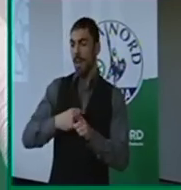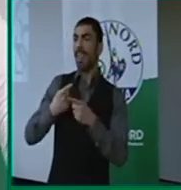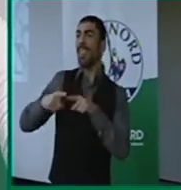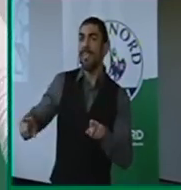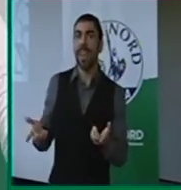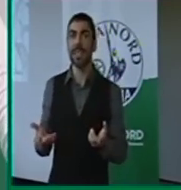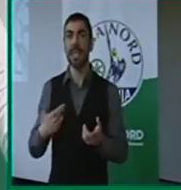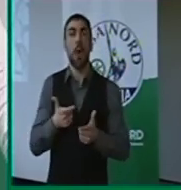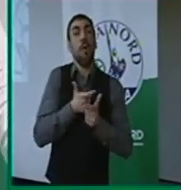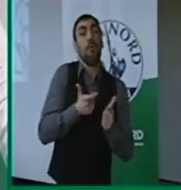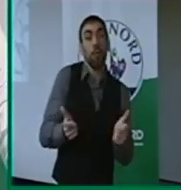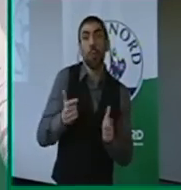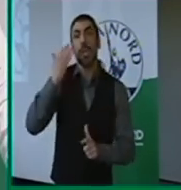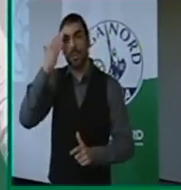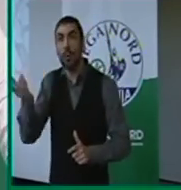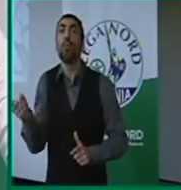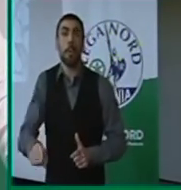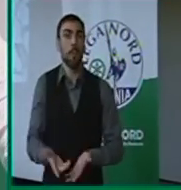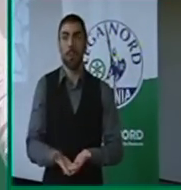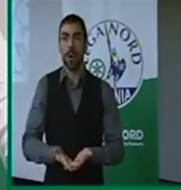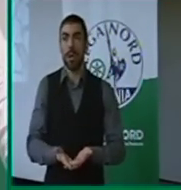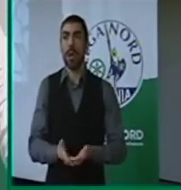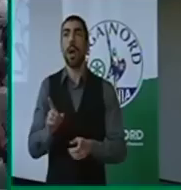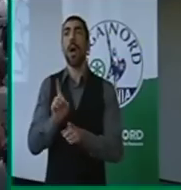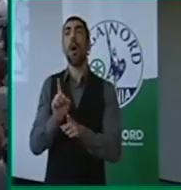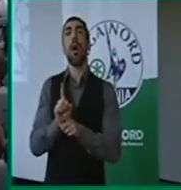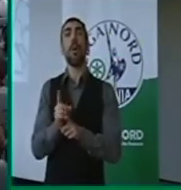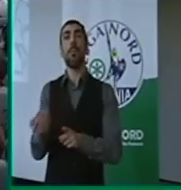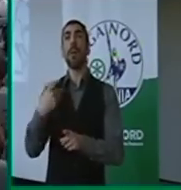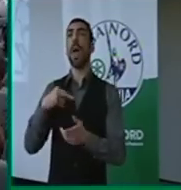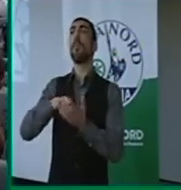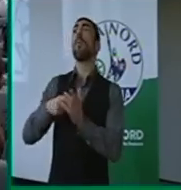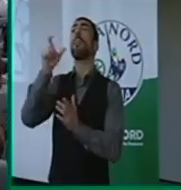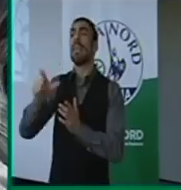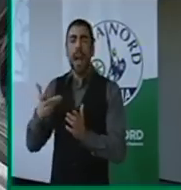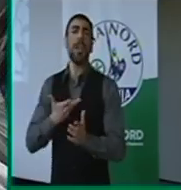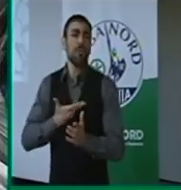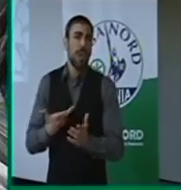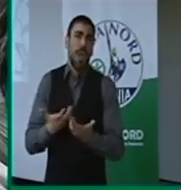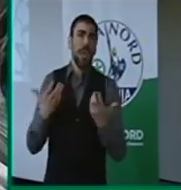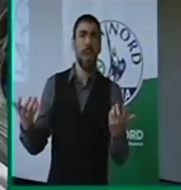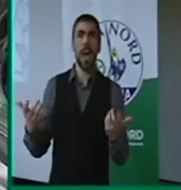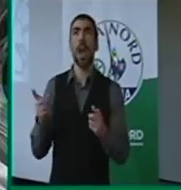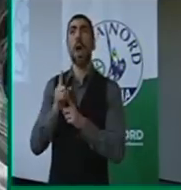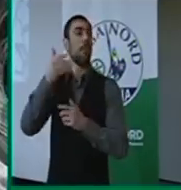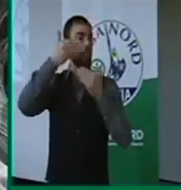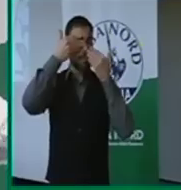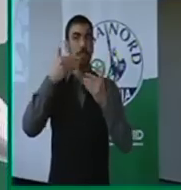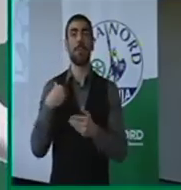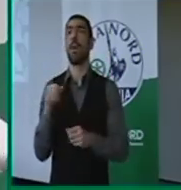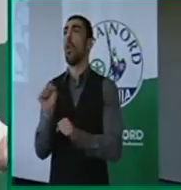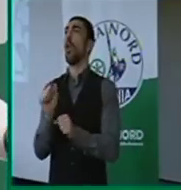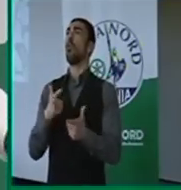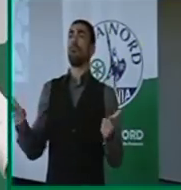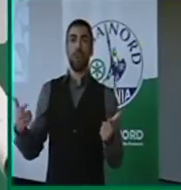nella fortuna e nella sfortuna senza negare tutti i problemi dell'Italia Attenzione Non è che facciamo la battaglia